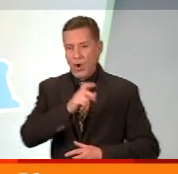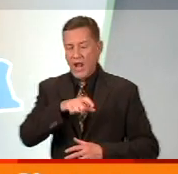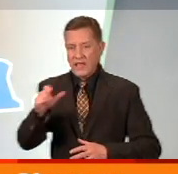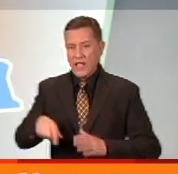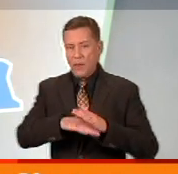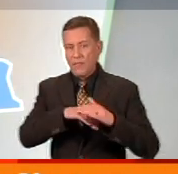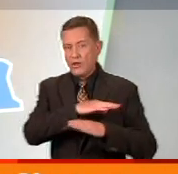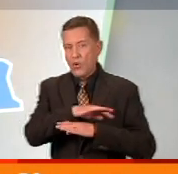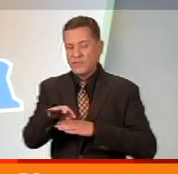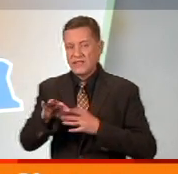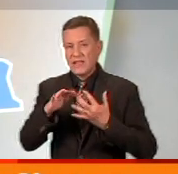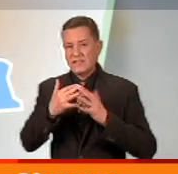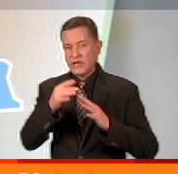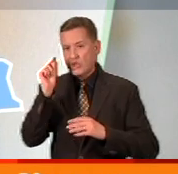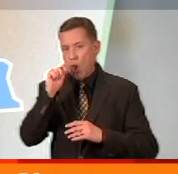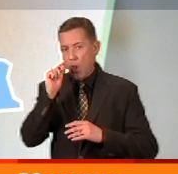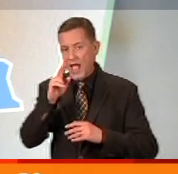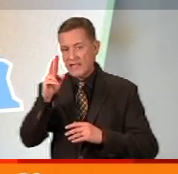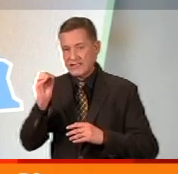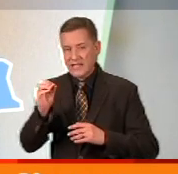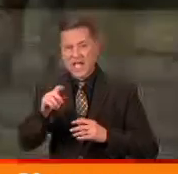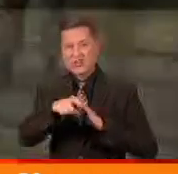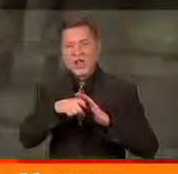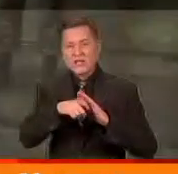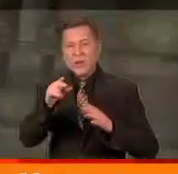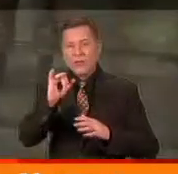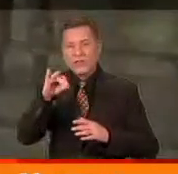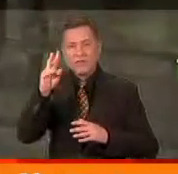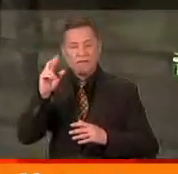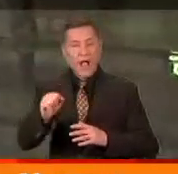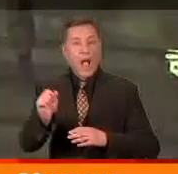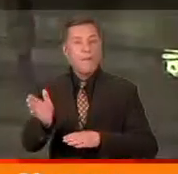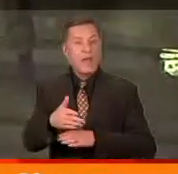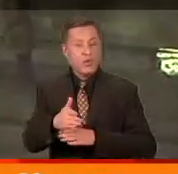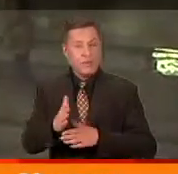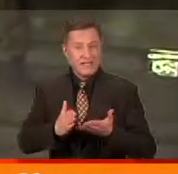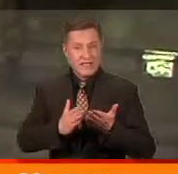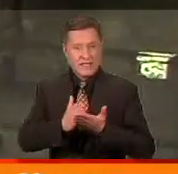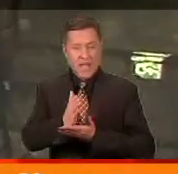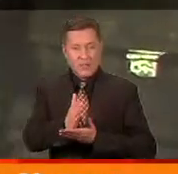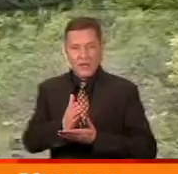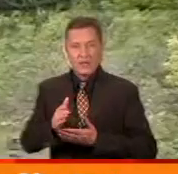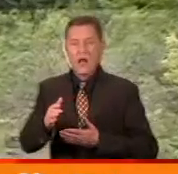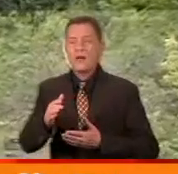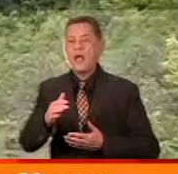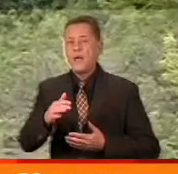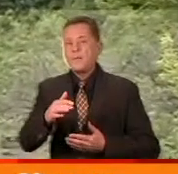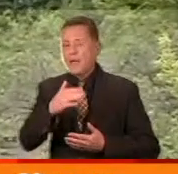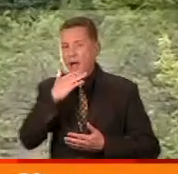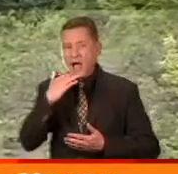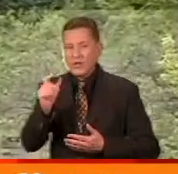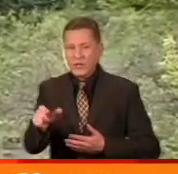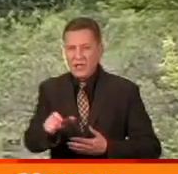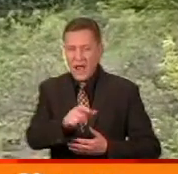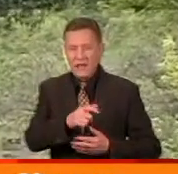обстрілами селища Луганське та шахта Бутівка. Маріупольський напрямок, спокійних ділянок на ньому цієї доби не було.